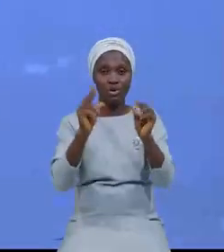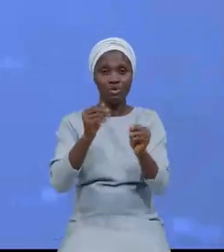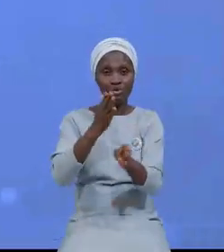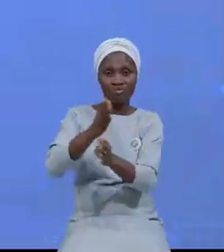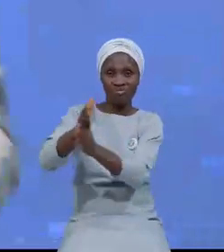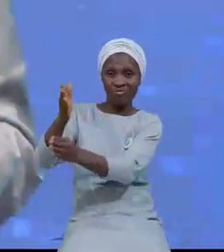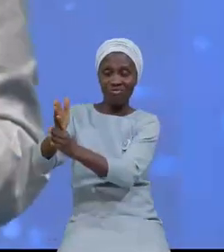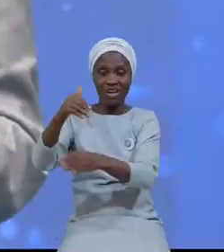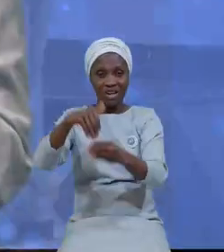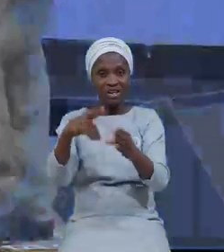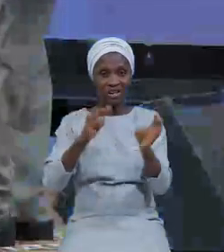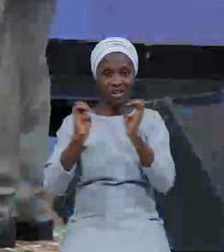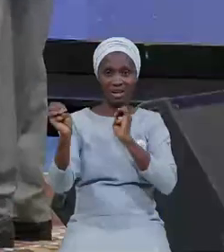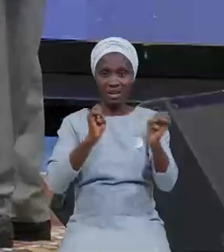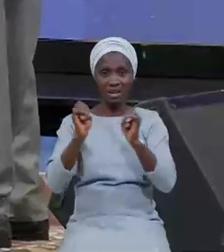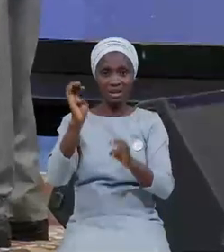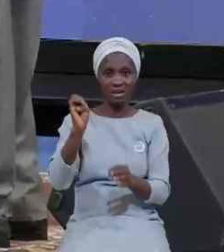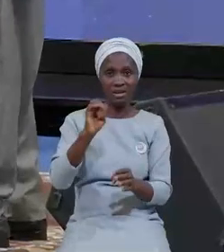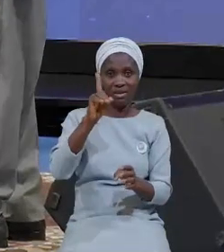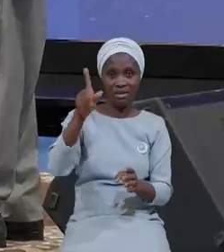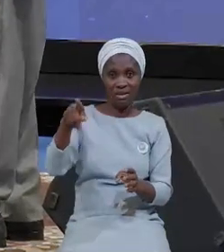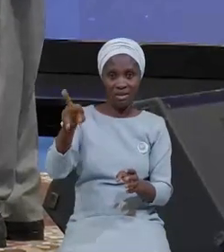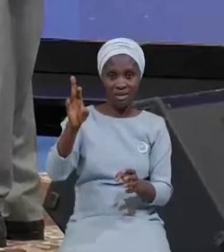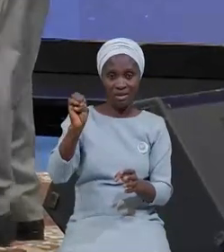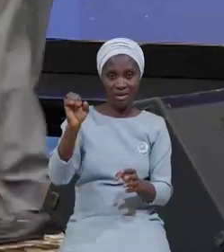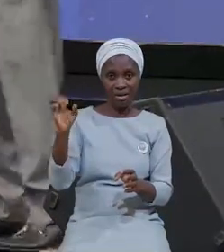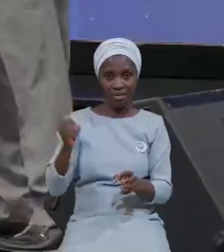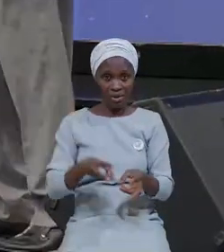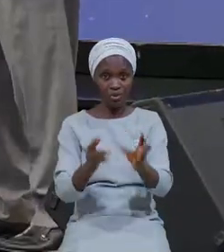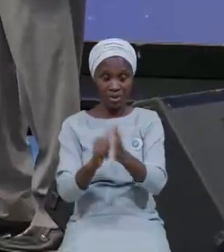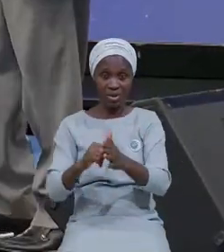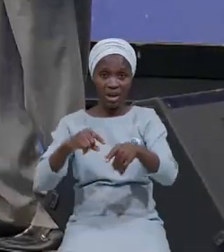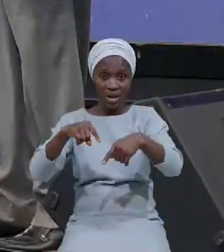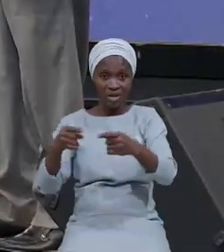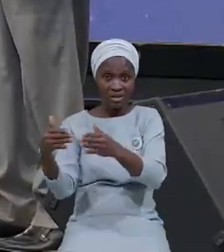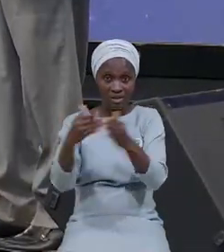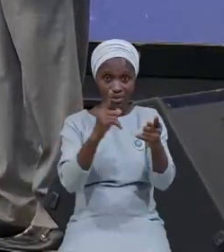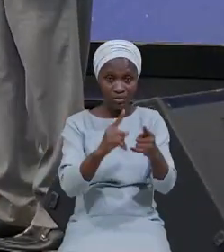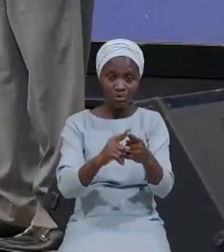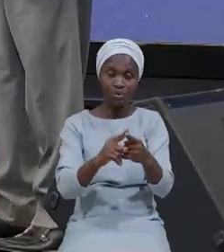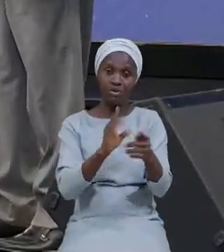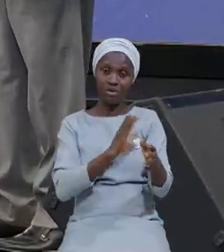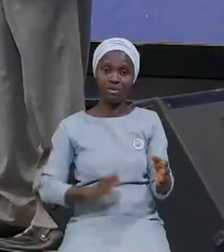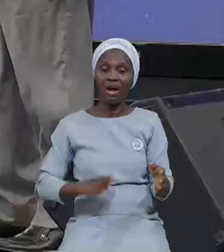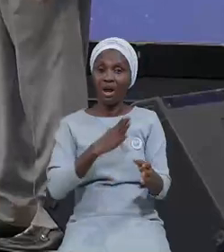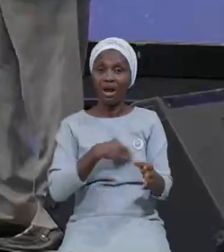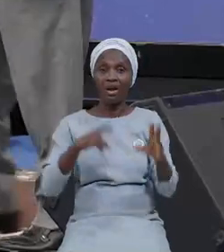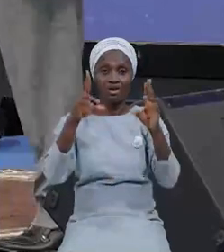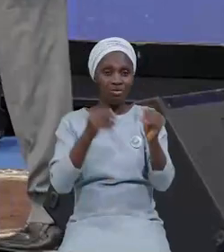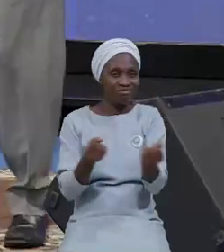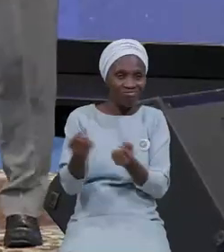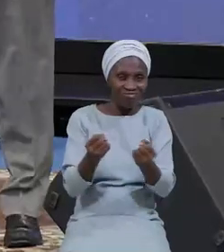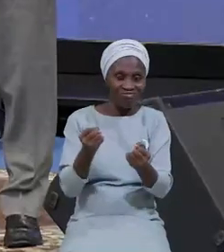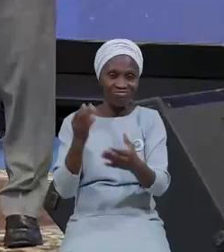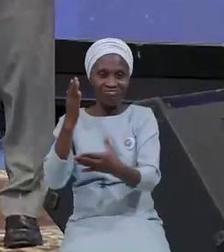d'embouteillage sous l'autoroute qui qui quitte Christ pour le Dieu tout-puissant il y a pas